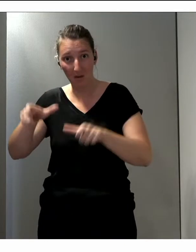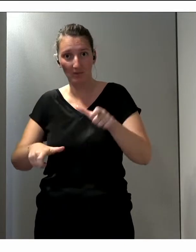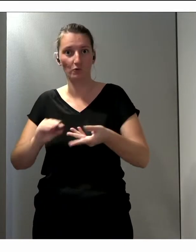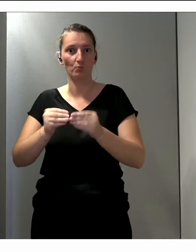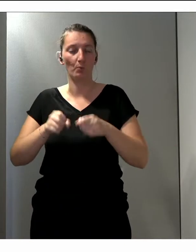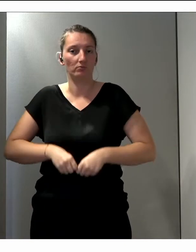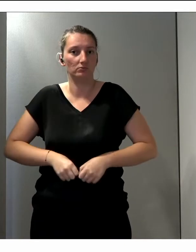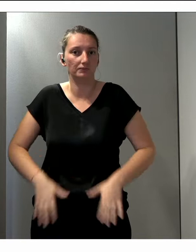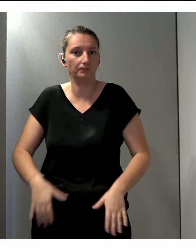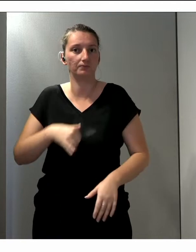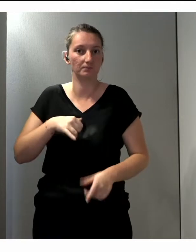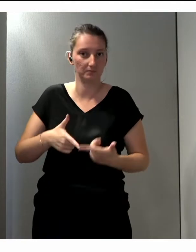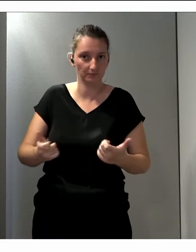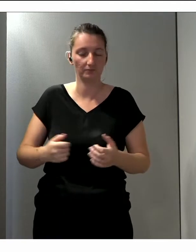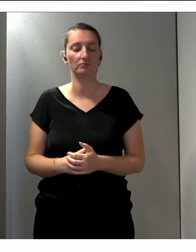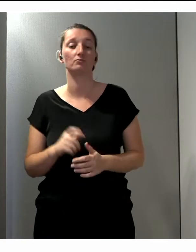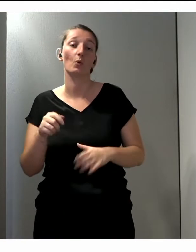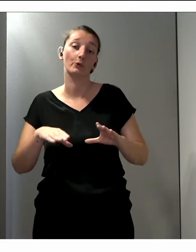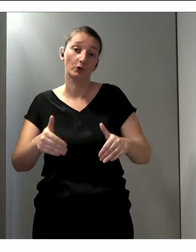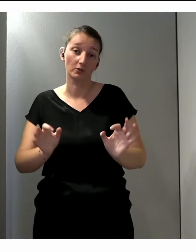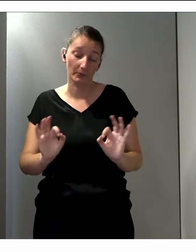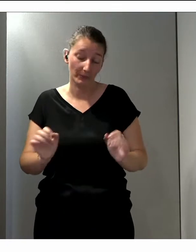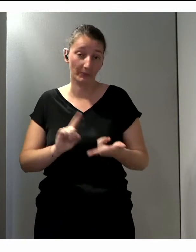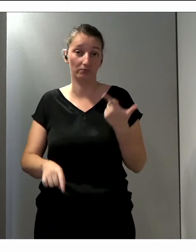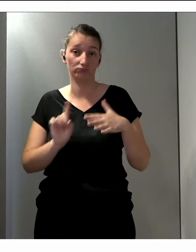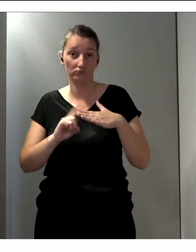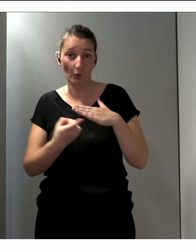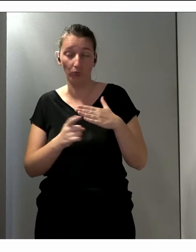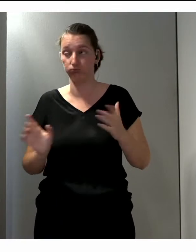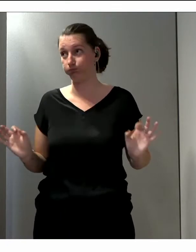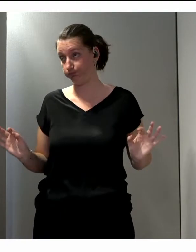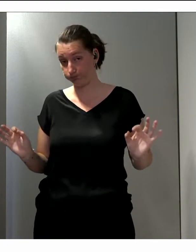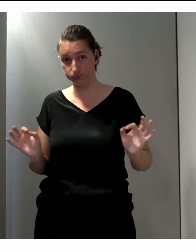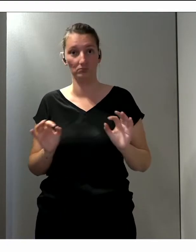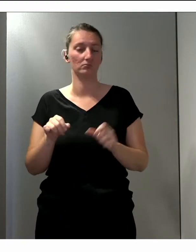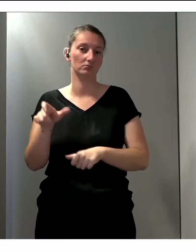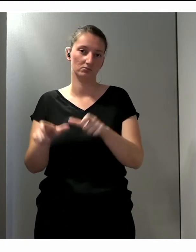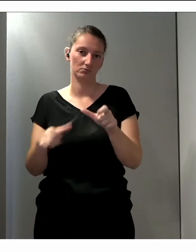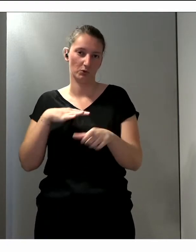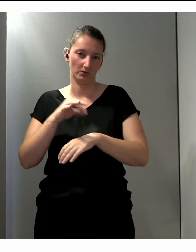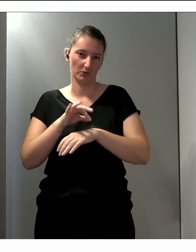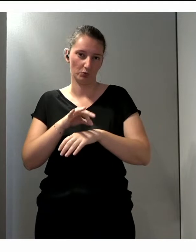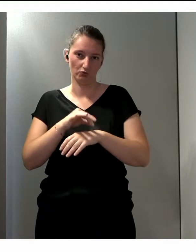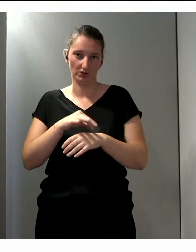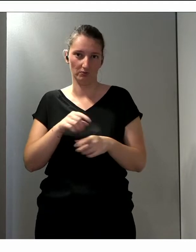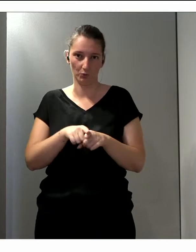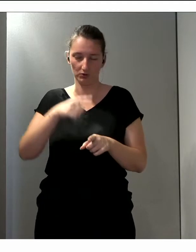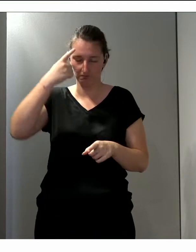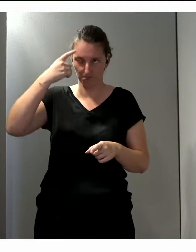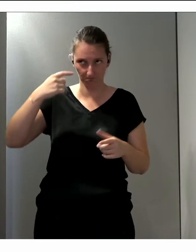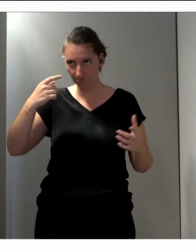Il n'y avait bien sûr pas assez de kinés, il n'y avait pas d'accès à l'ergothérapie. Les gens avaient beaucoup de pathologies somatiques associées qui nécessitaient des